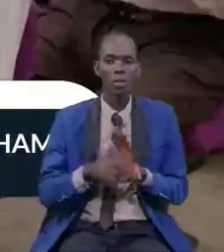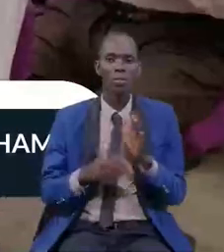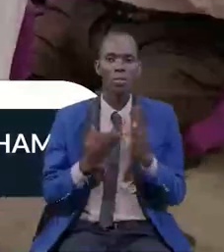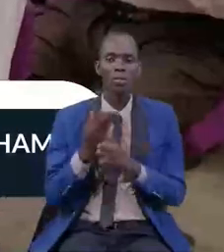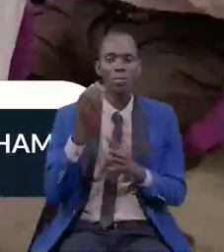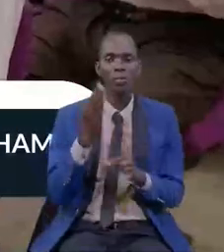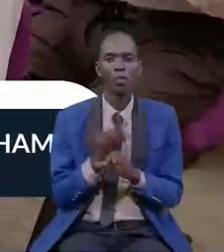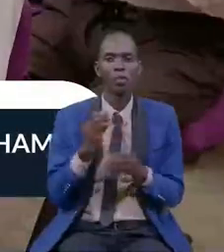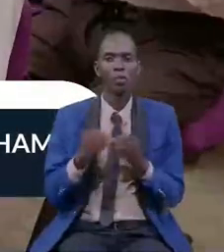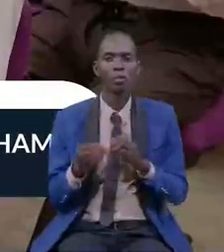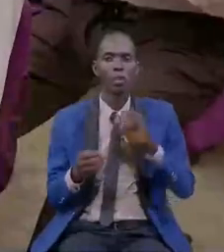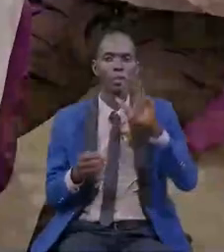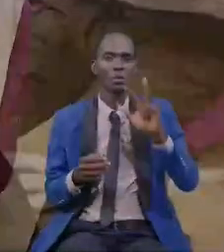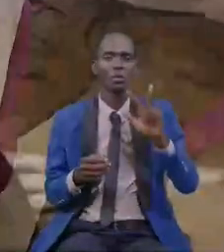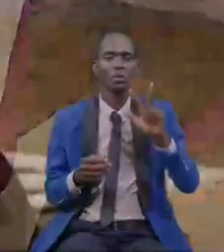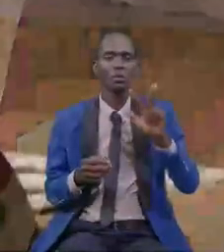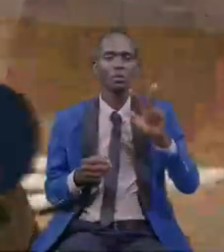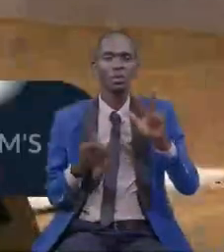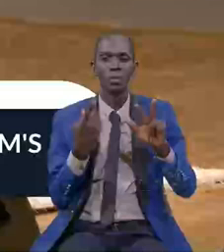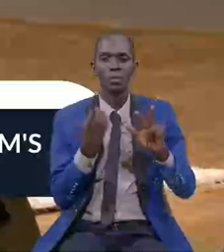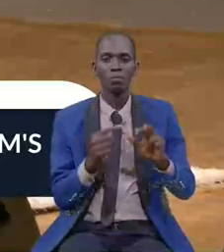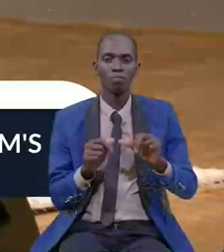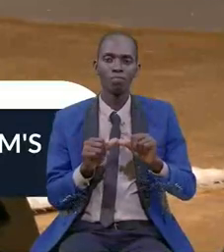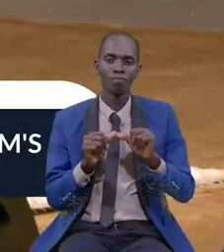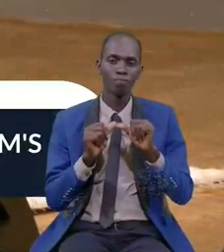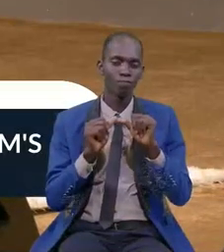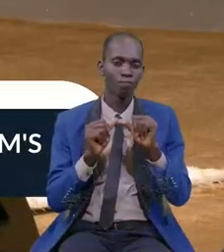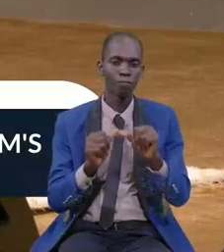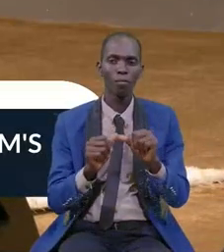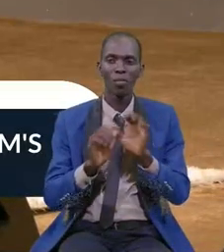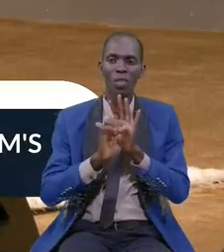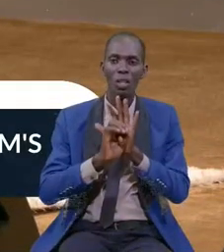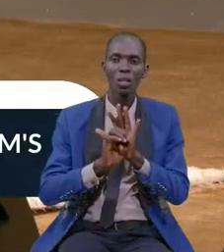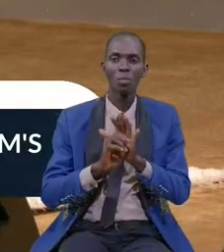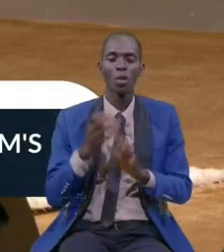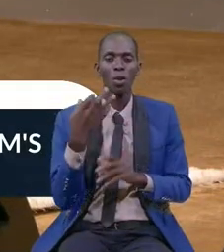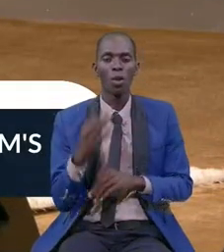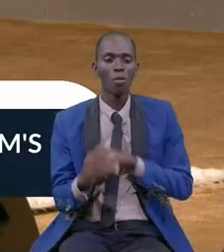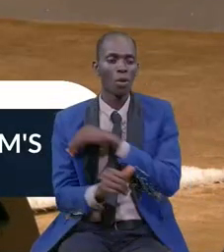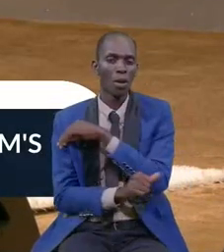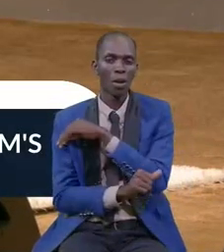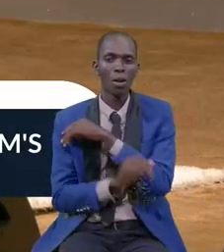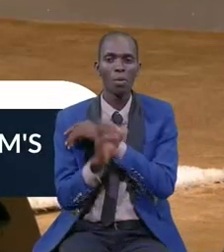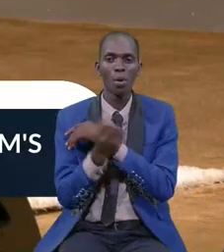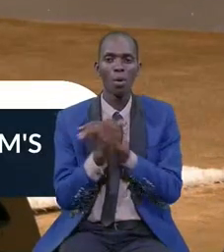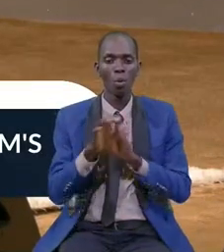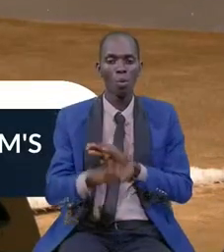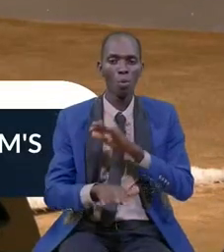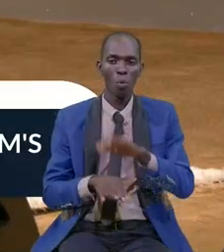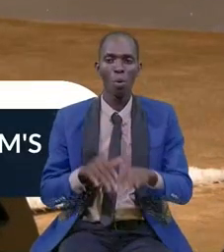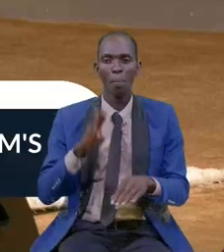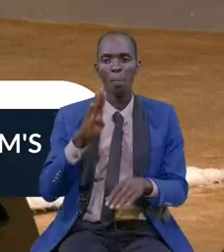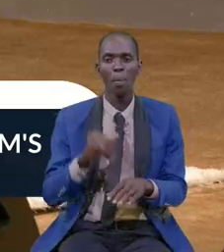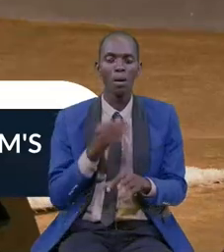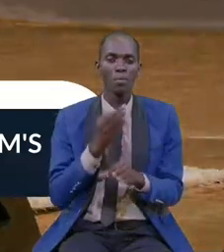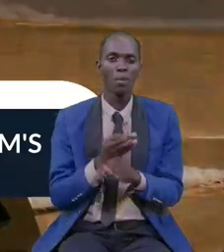3 nous parlerons de l'exemple soutenu de la marche d'Abraham par la foi